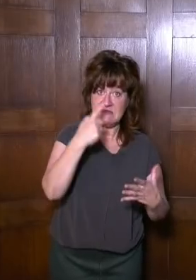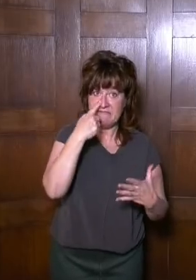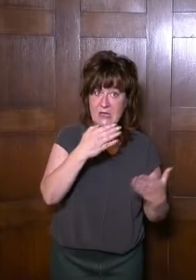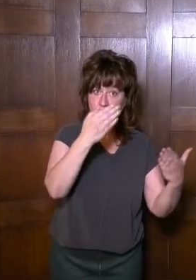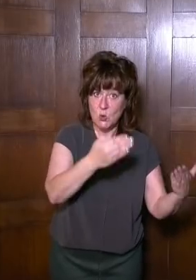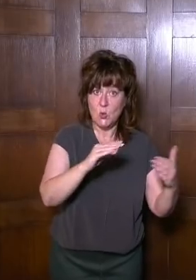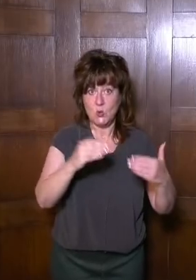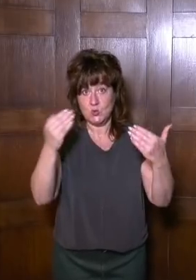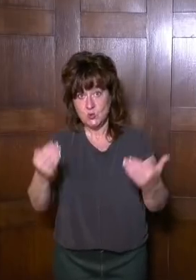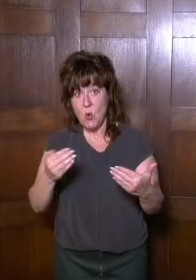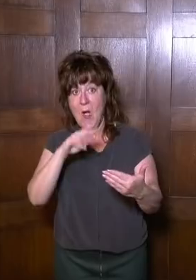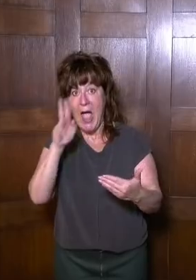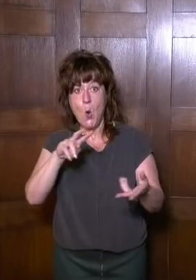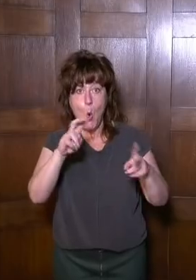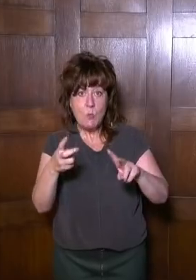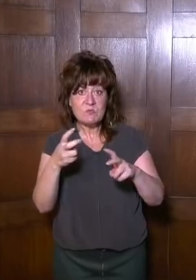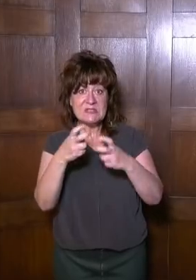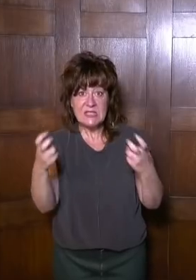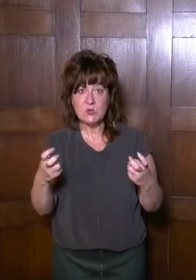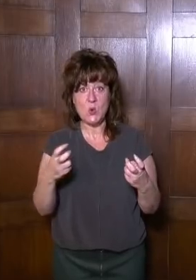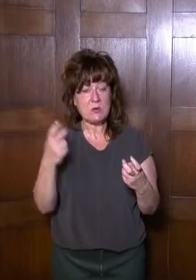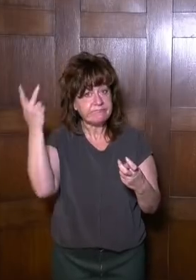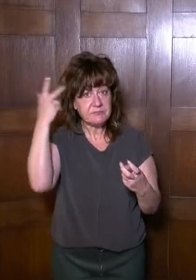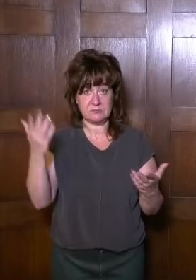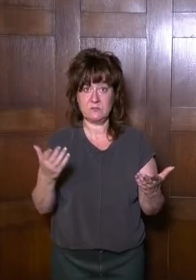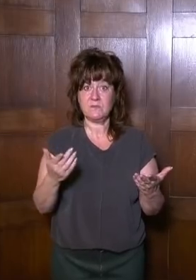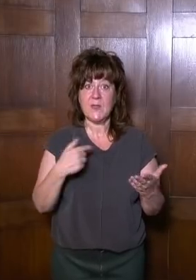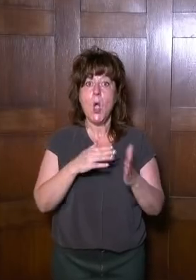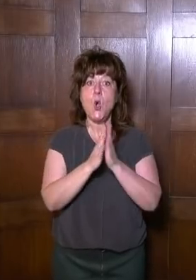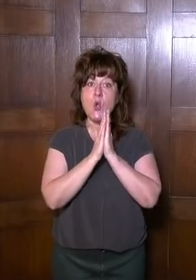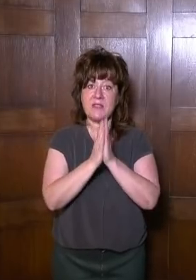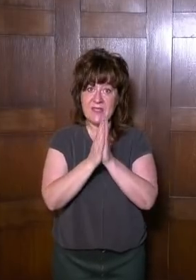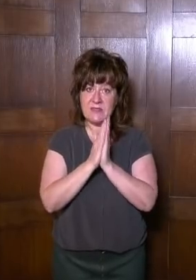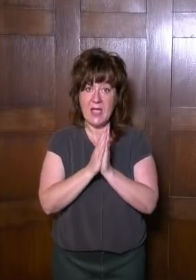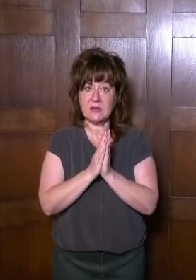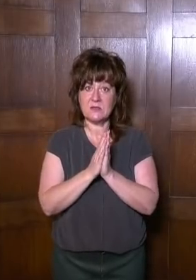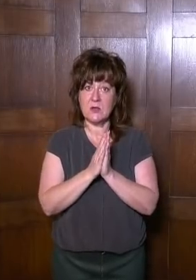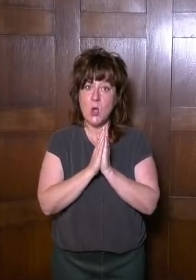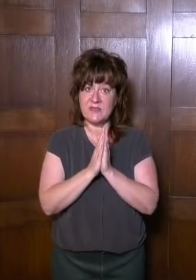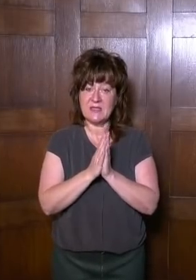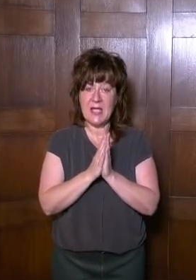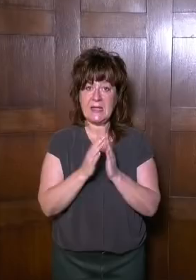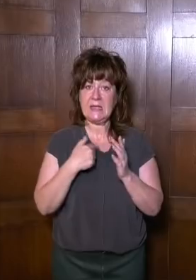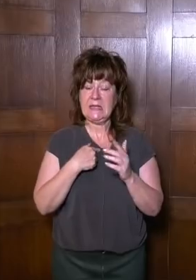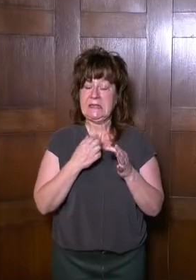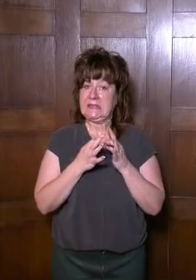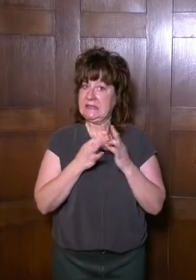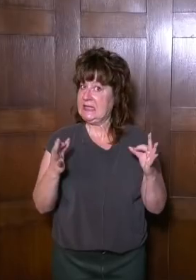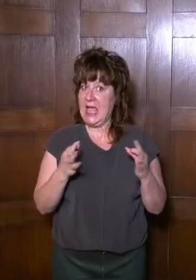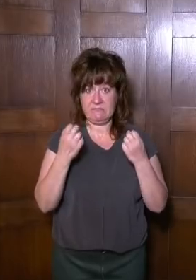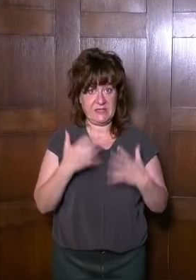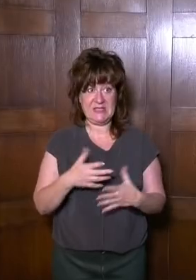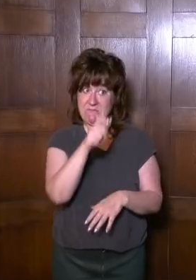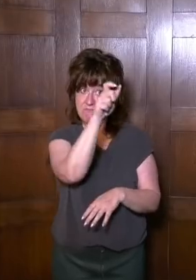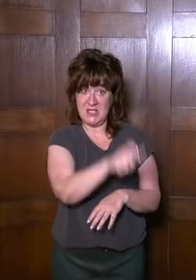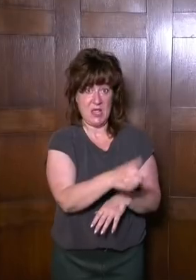dort auch Vorkehrungen einfallen lassen. Und Gott sei Dank, dreimal Holz, Also wir haben keinen Fall, nirgends. Also weder beim